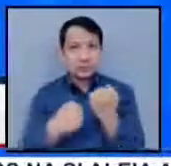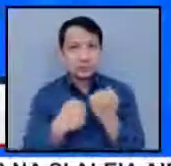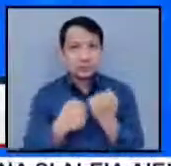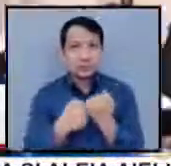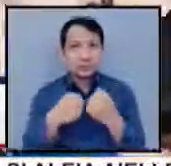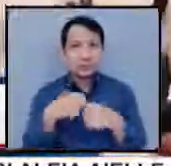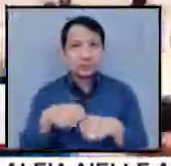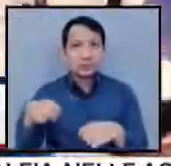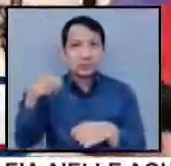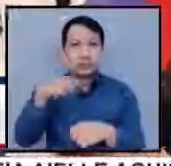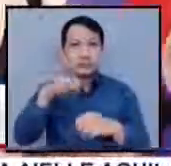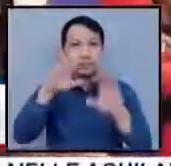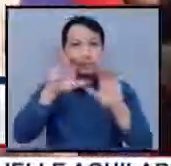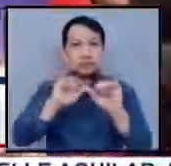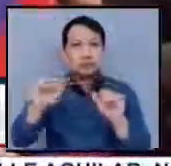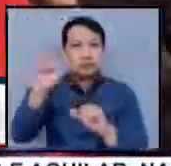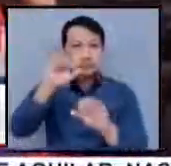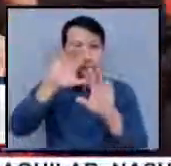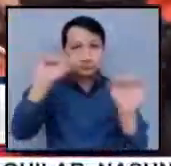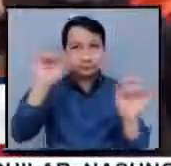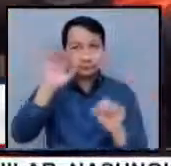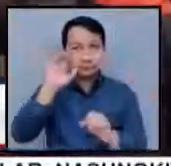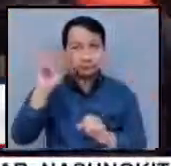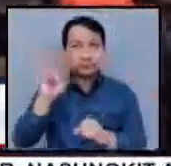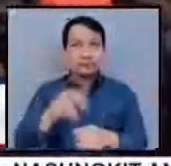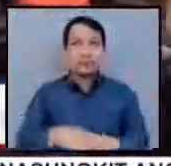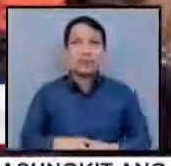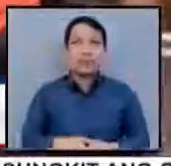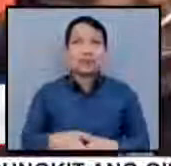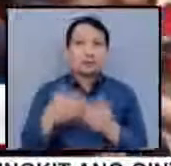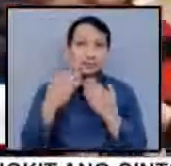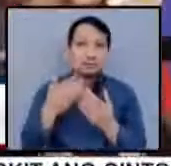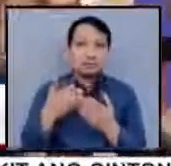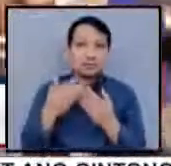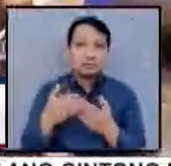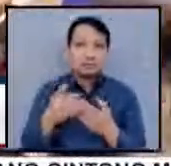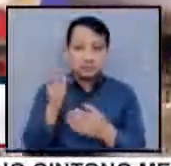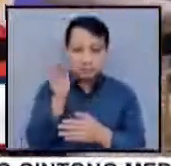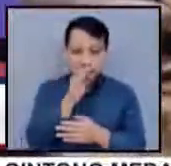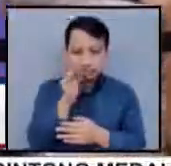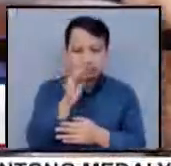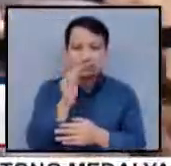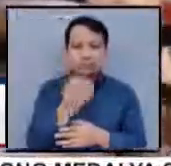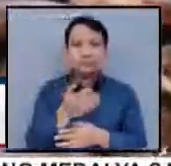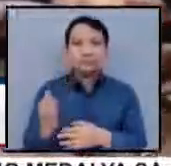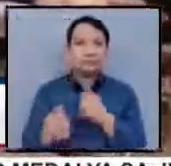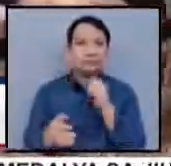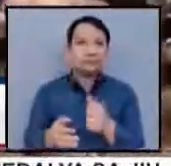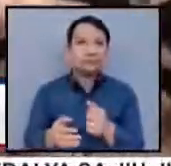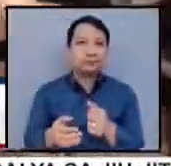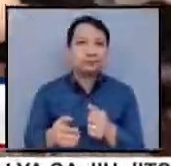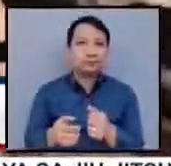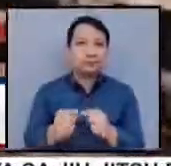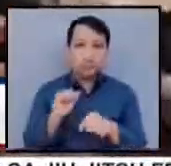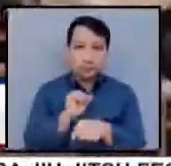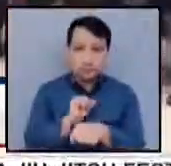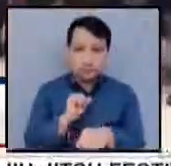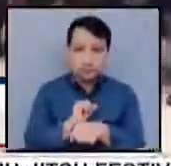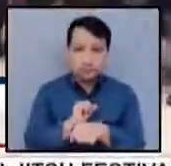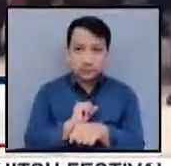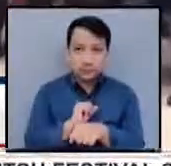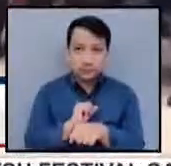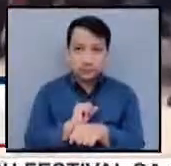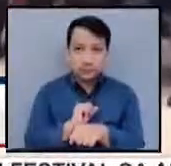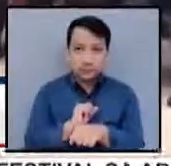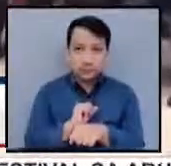ng Pilipinas. Ipinagmamalaki niya ang mga Pinoy sa abroad na hindi lamang nagtatrabaho para sa kanilang pamilya,